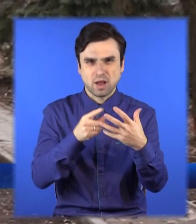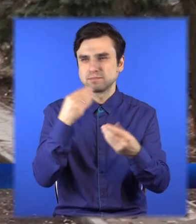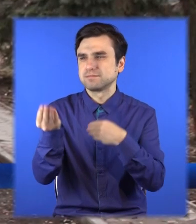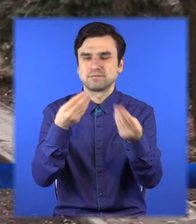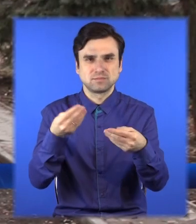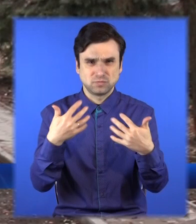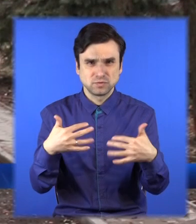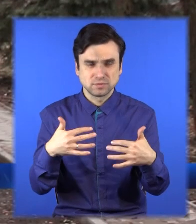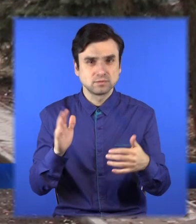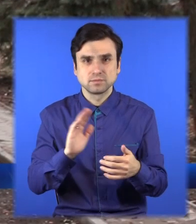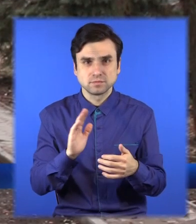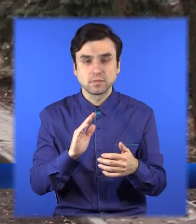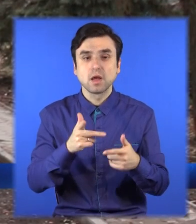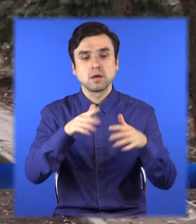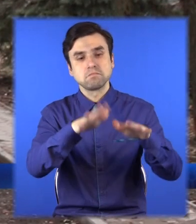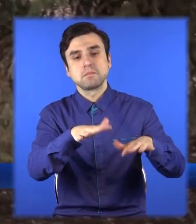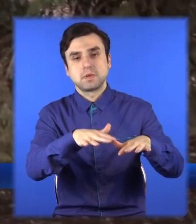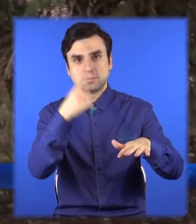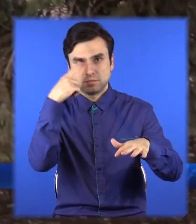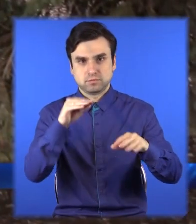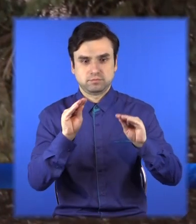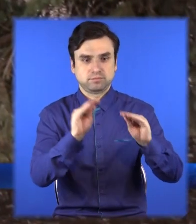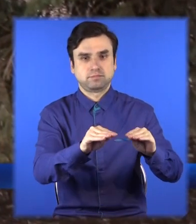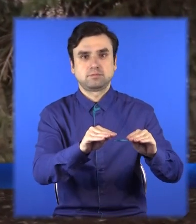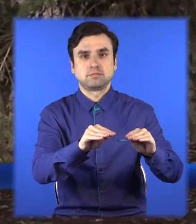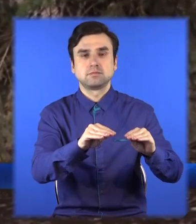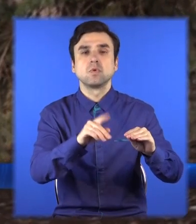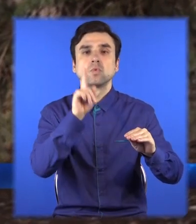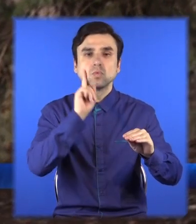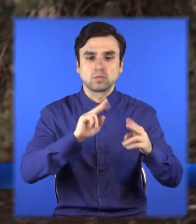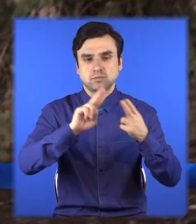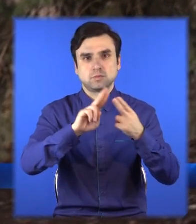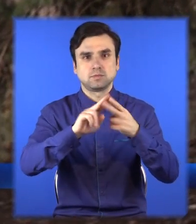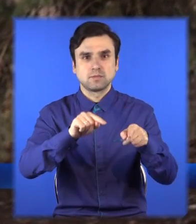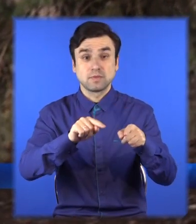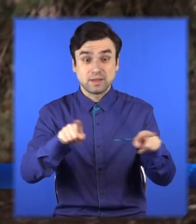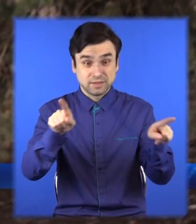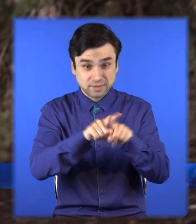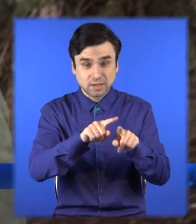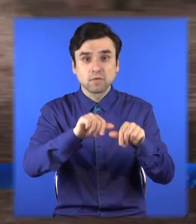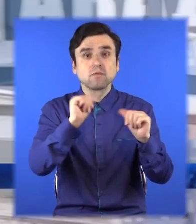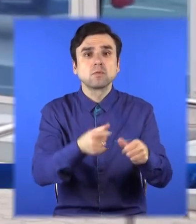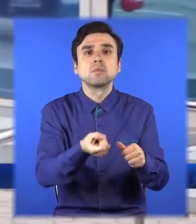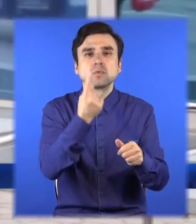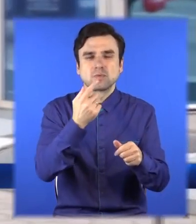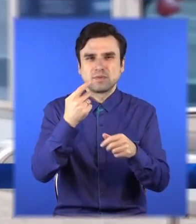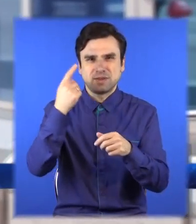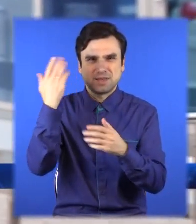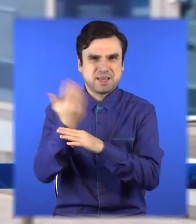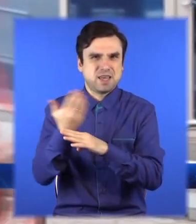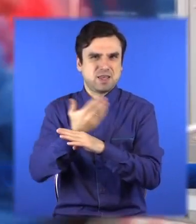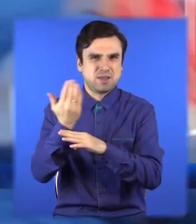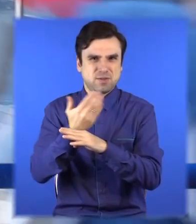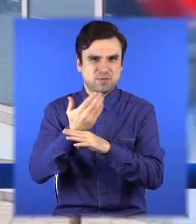міського дивував містян. Як вам місце для поцілунків? Так-так, раніше таки бачили лише у фільмах. Але на